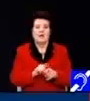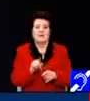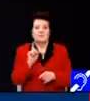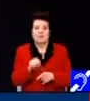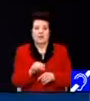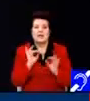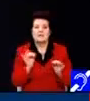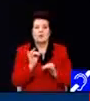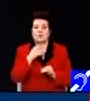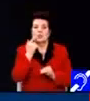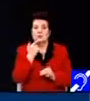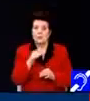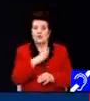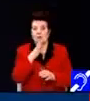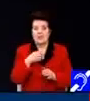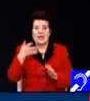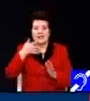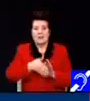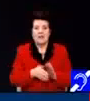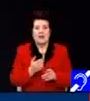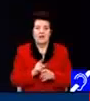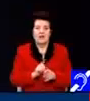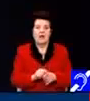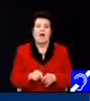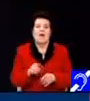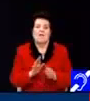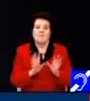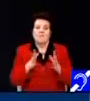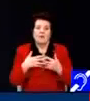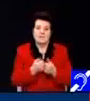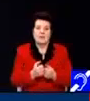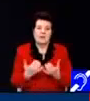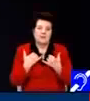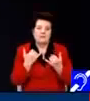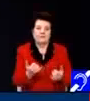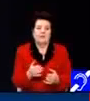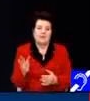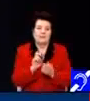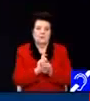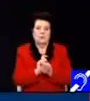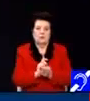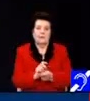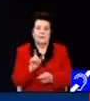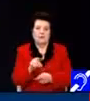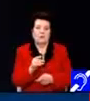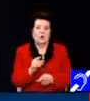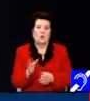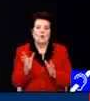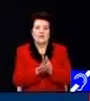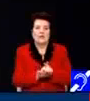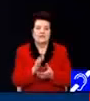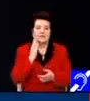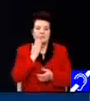care istoricii spun că ar fi temelia temeliilor. Familia care s-a dedicat în totalitate lupte pentru unitatea poporului român.